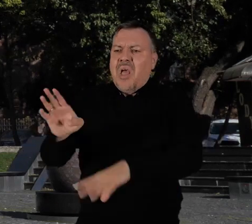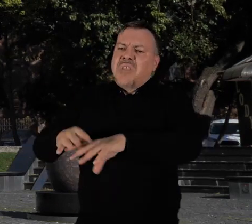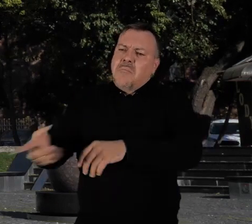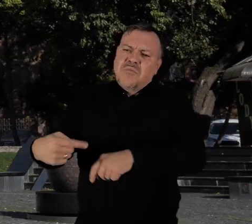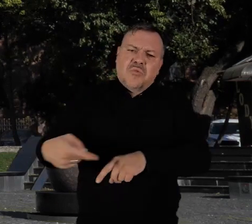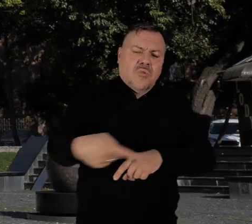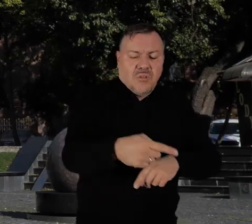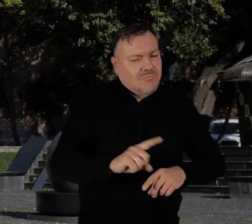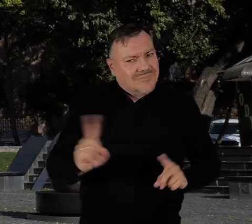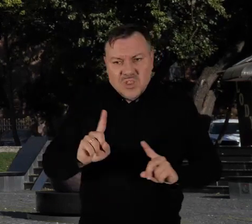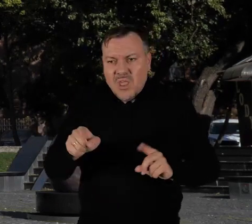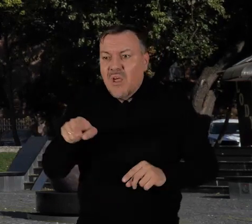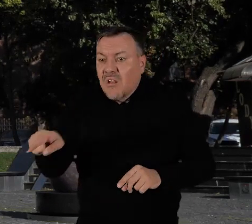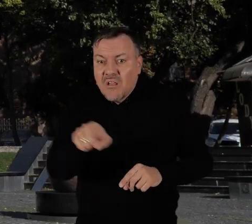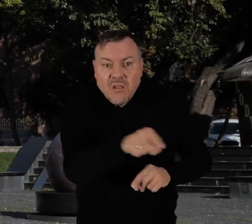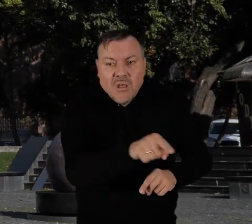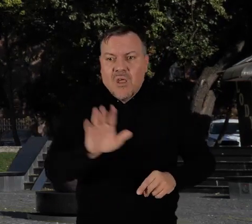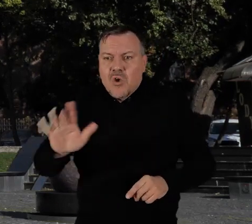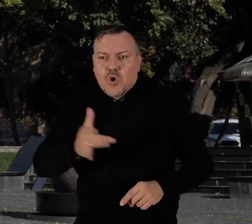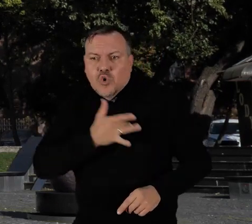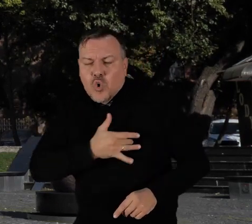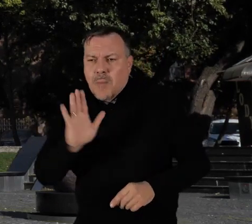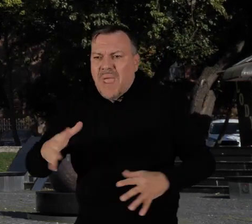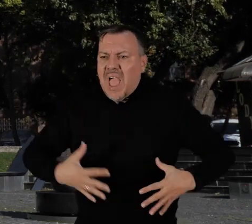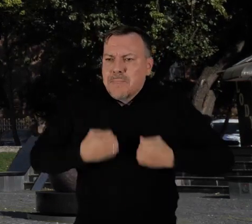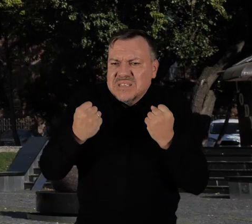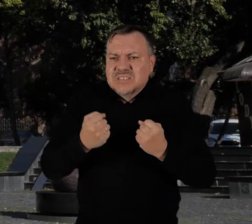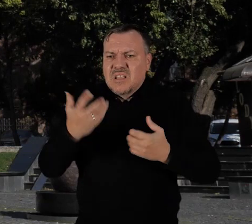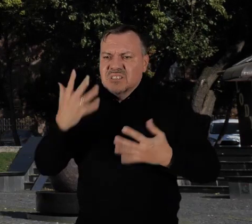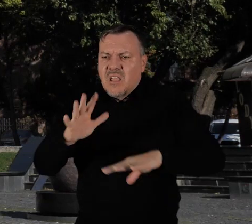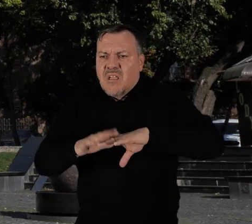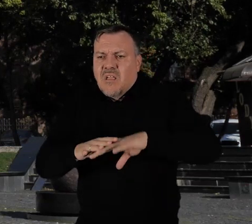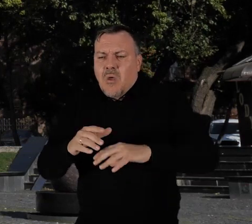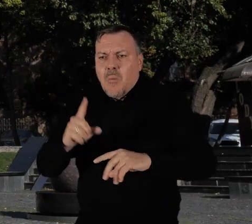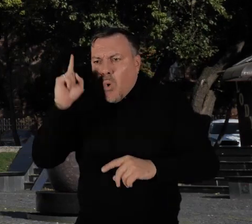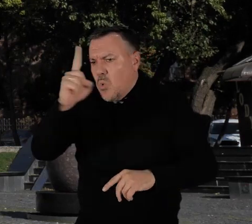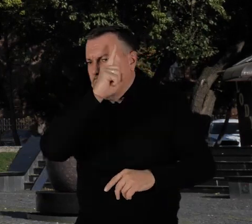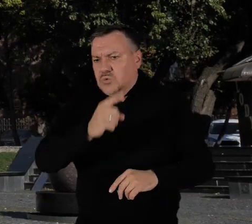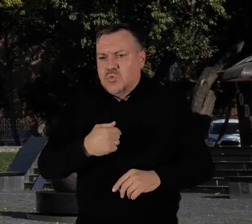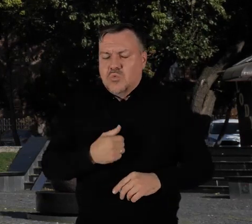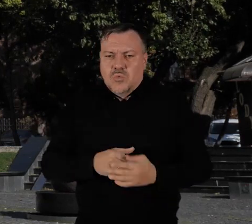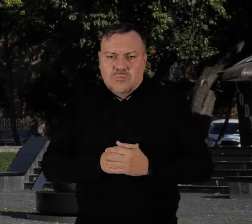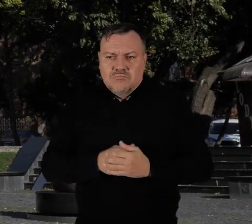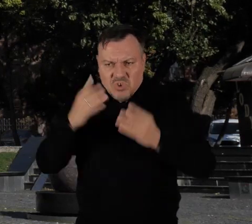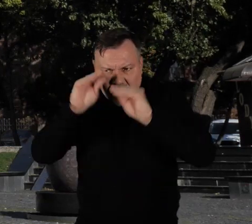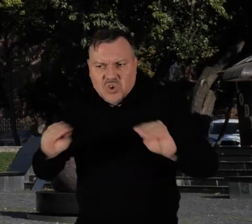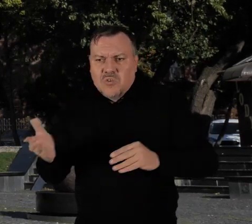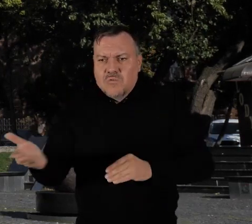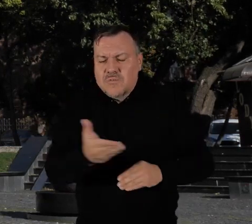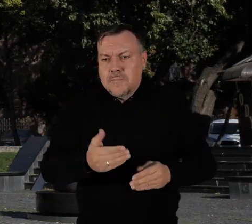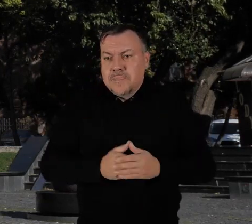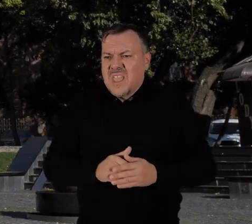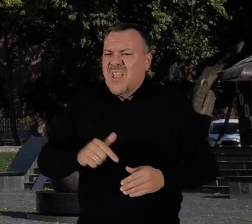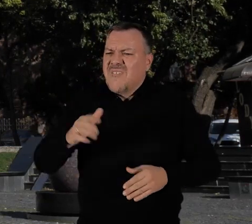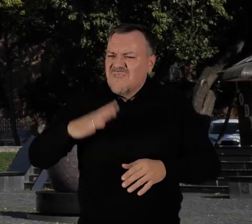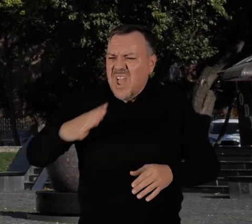będzie źle traktowane, lecz istotą, która czuje, ma swoje ambicje i chce być traktowana po ludzku. Warto